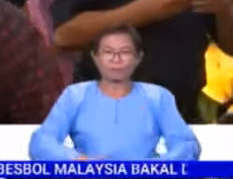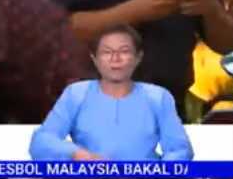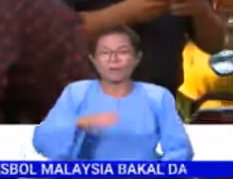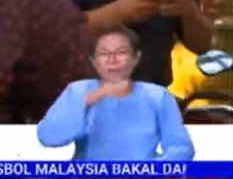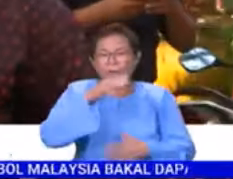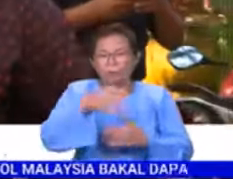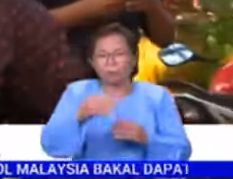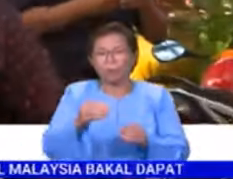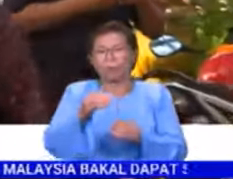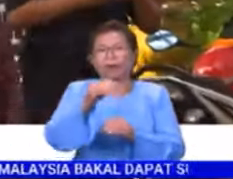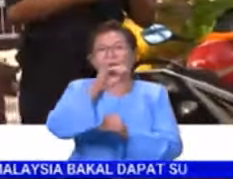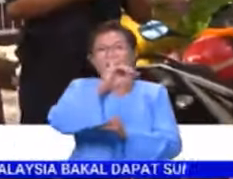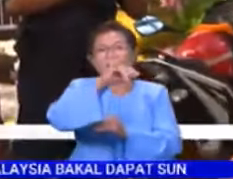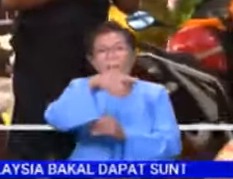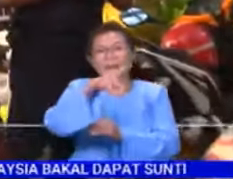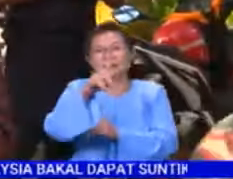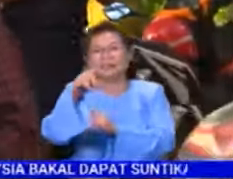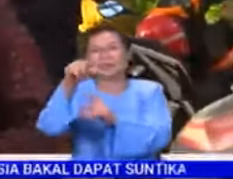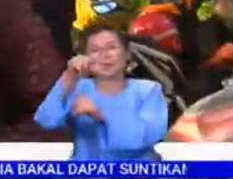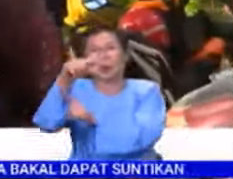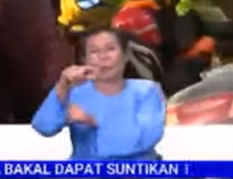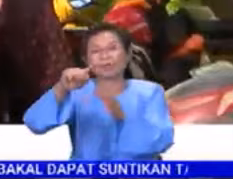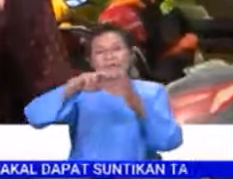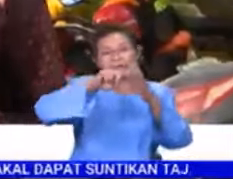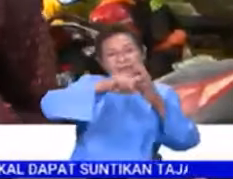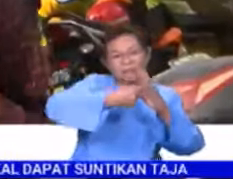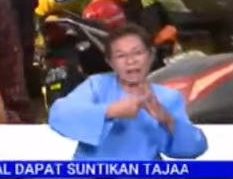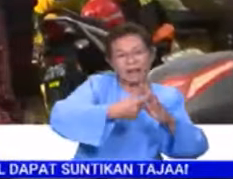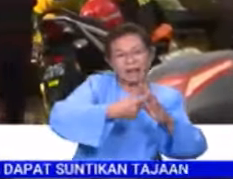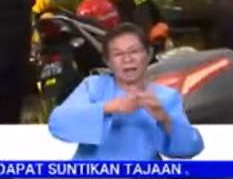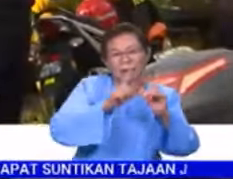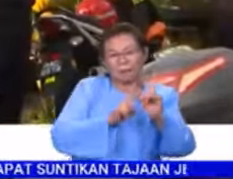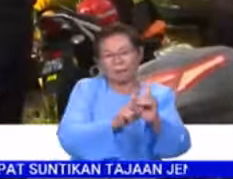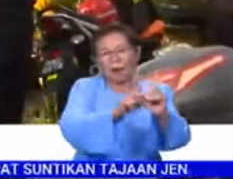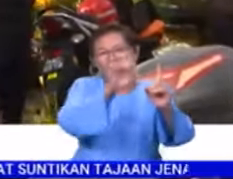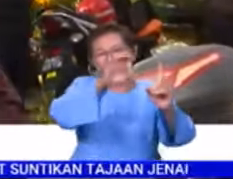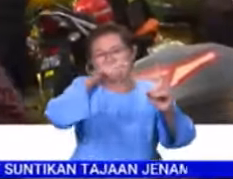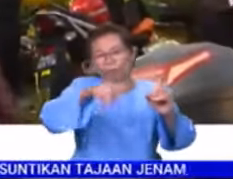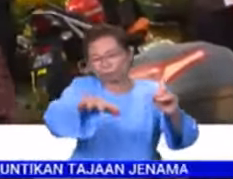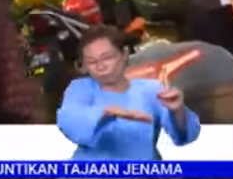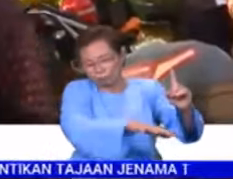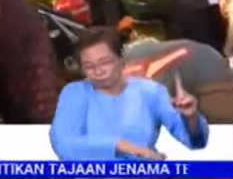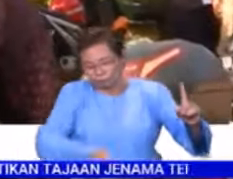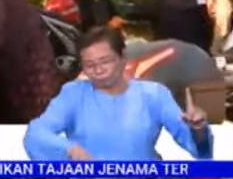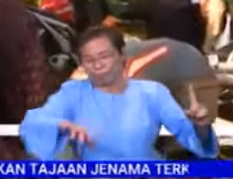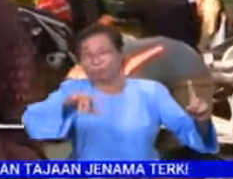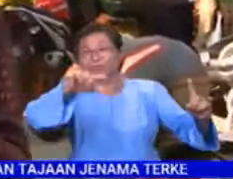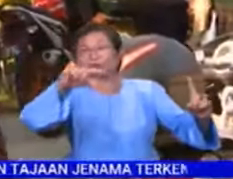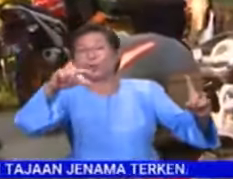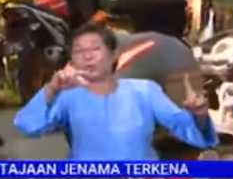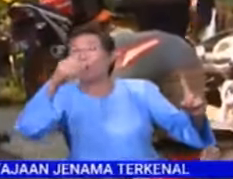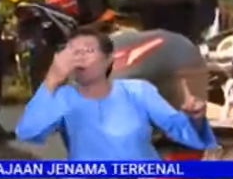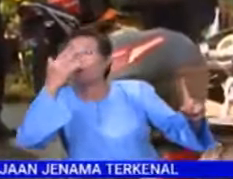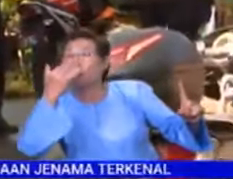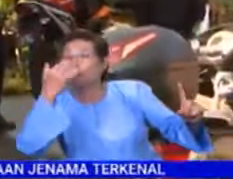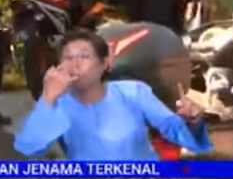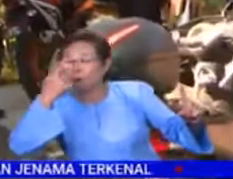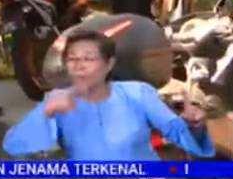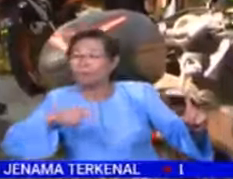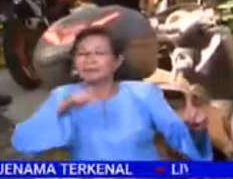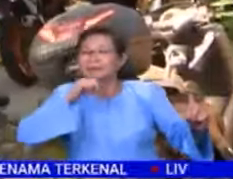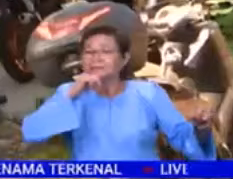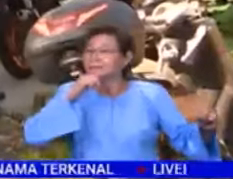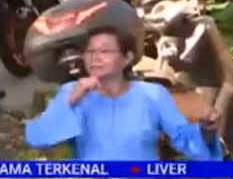Ibu pejabat polis daerah IPD Gombak melancarkan satu operasi pematuhan SOP di sekitar daerah Gombak. Tujuannya bagi memastikan tidak